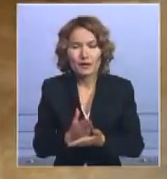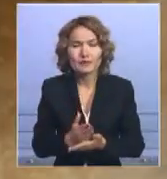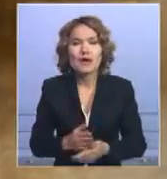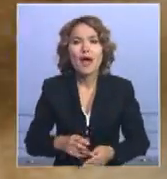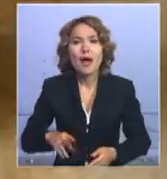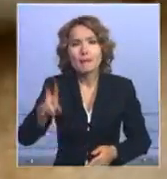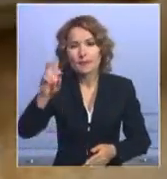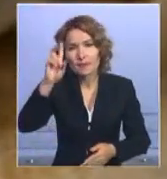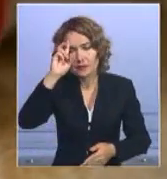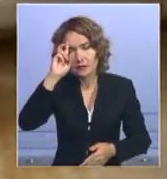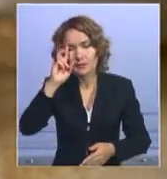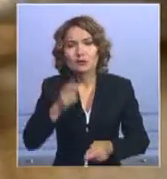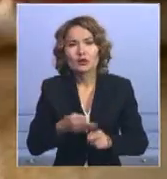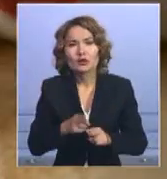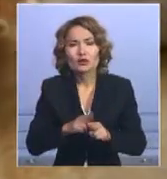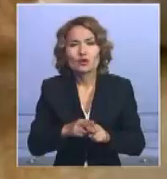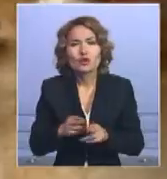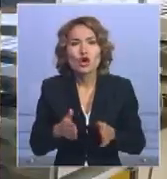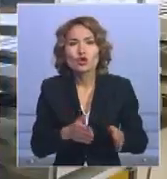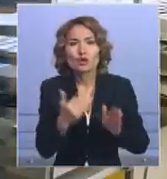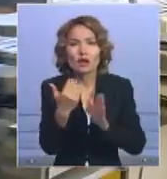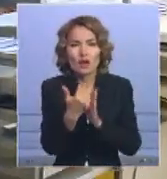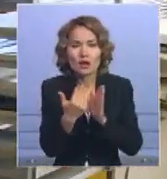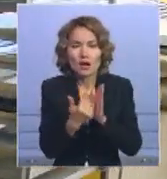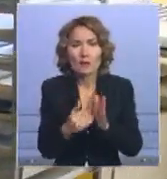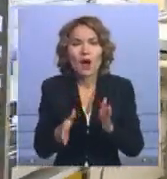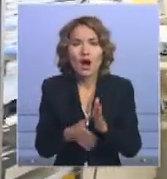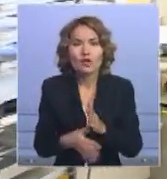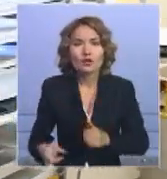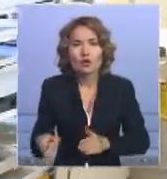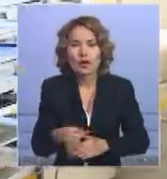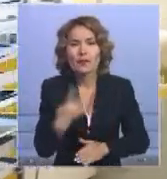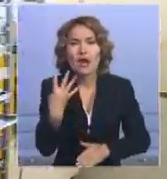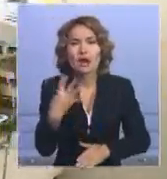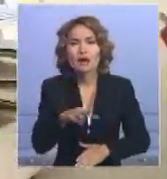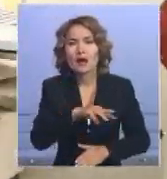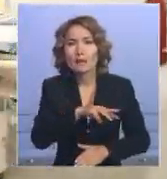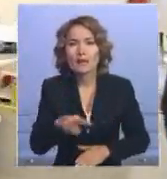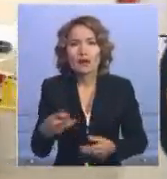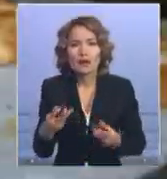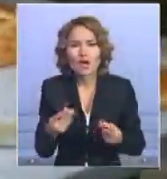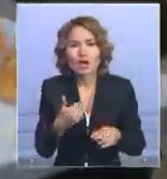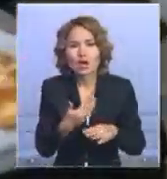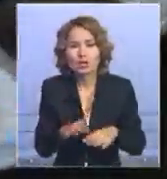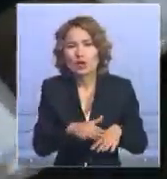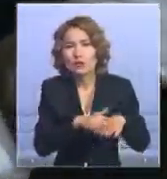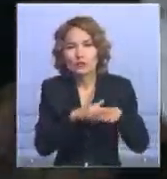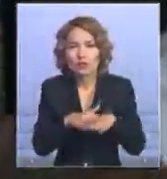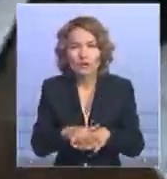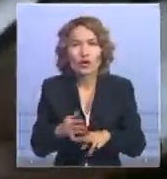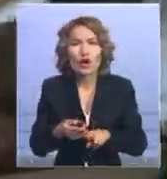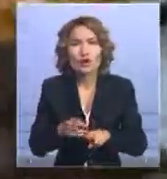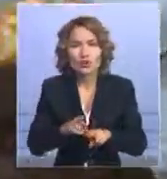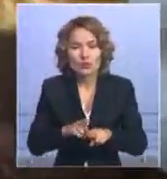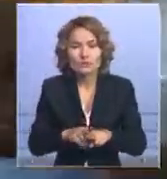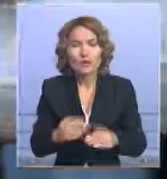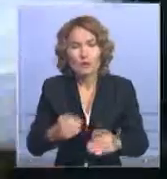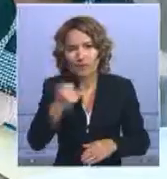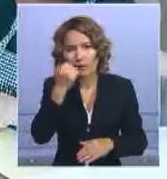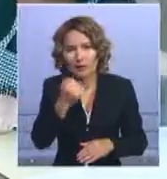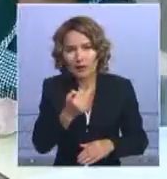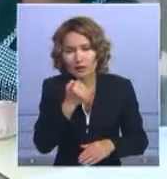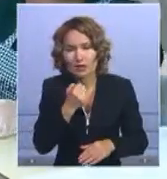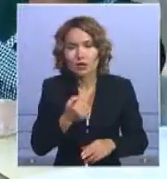жол картасы 2020 бағдарламасына мұнайлы өлкө үшін 40 миллиард теңгеге жуық қаржы бөлініпті. Осының арқасында серпін